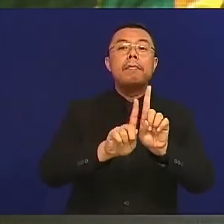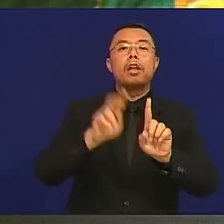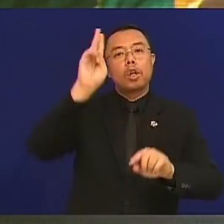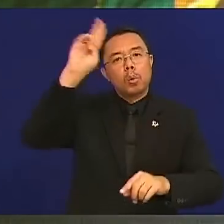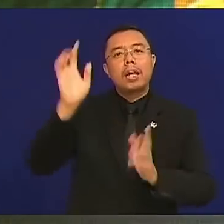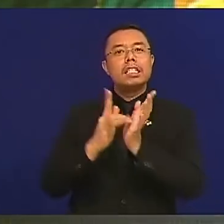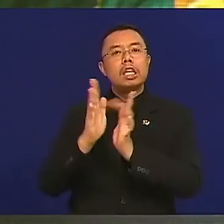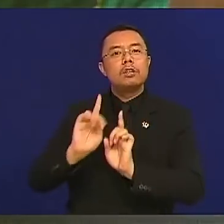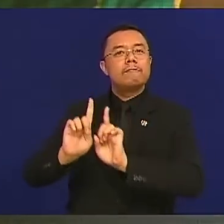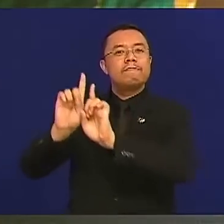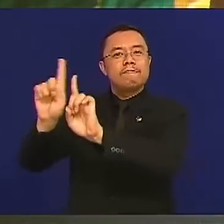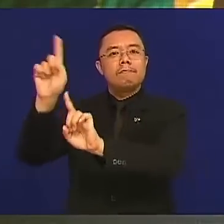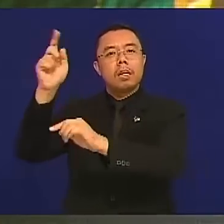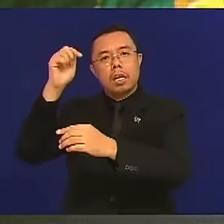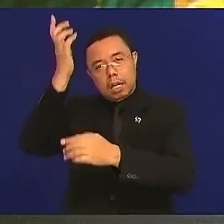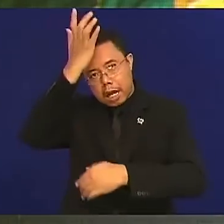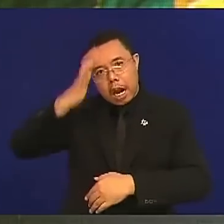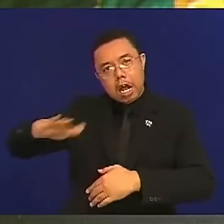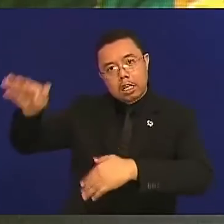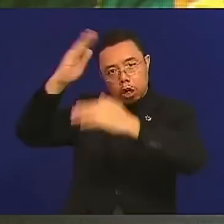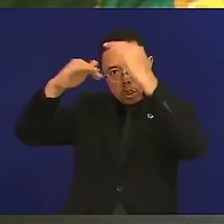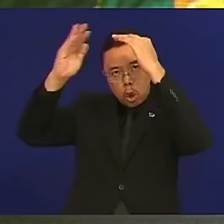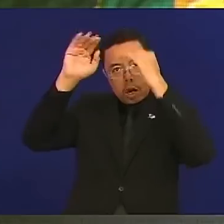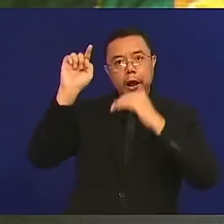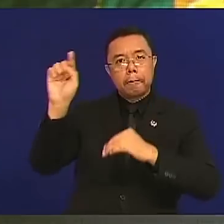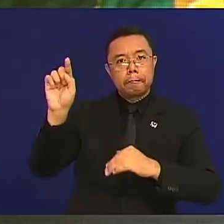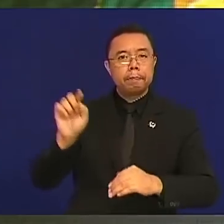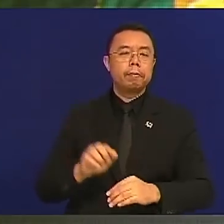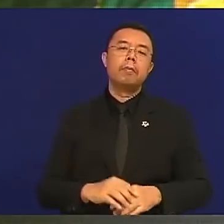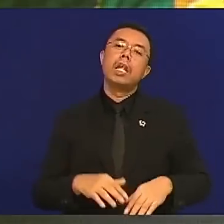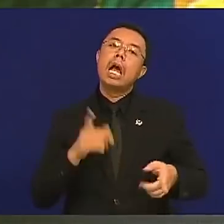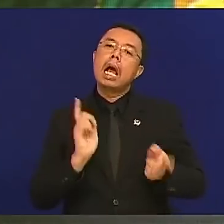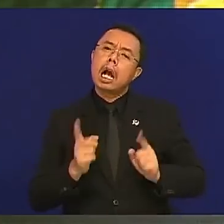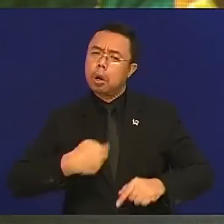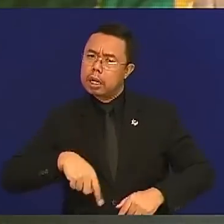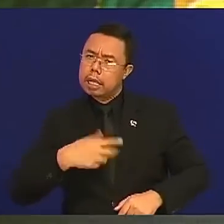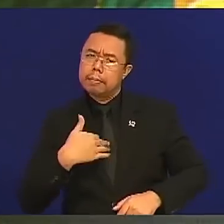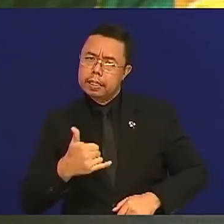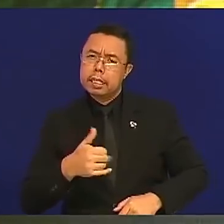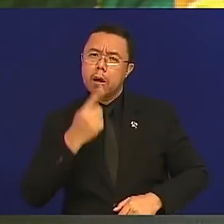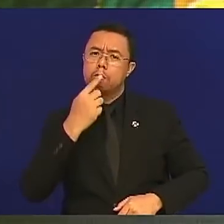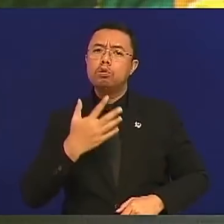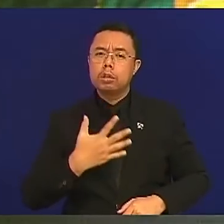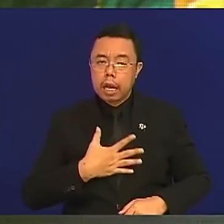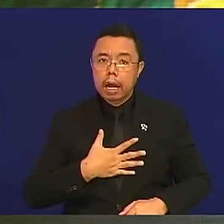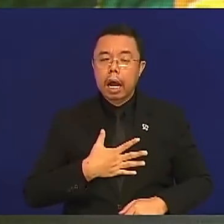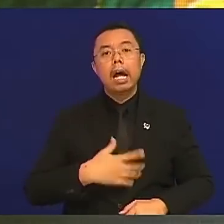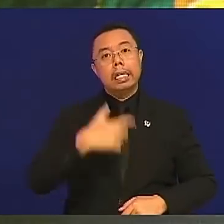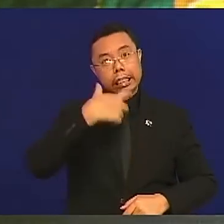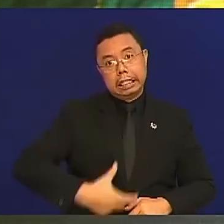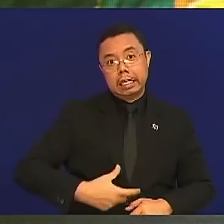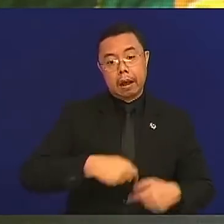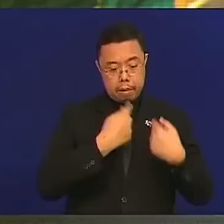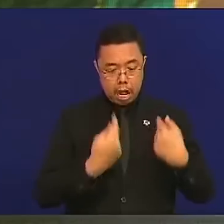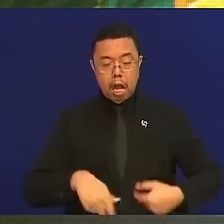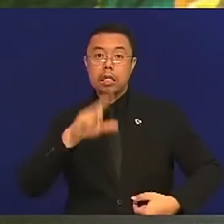Tuhan Yesus Kristus di kerajaan surga. Nah, kalau kita bisa memiliki sikap